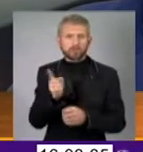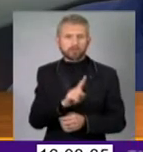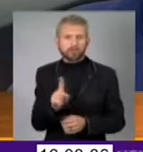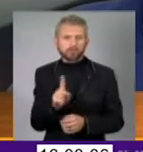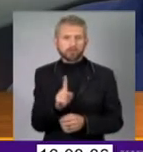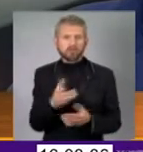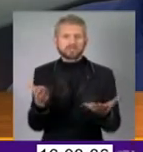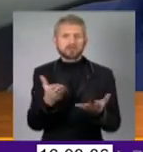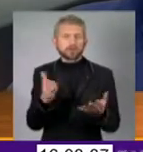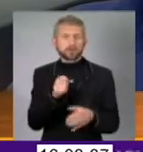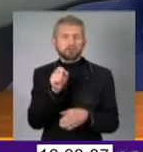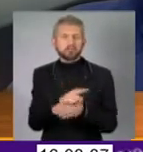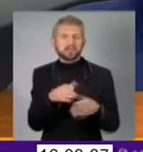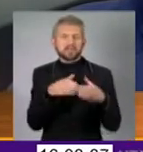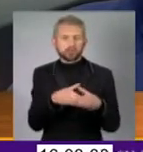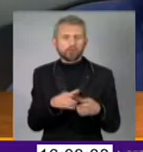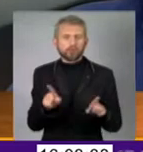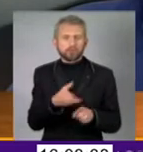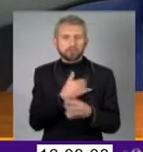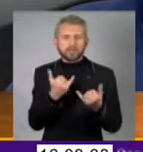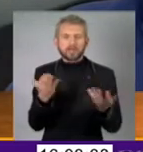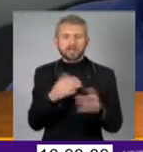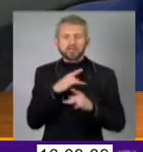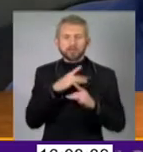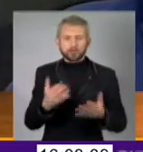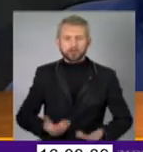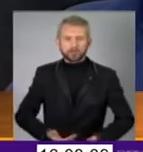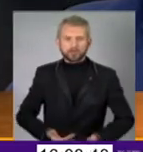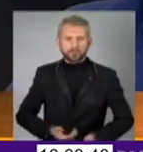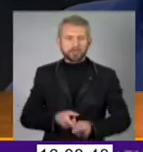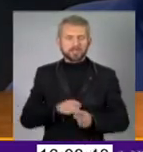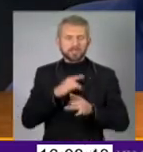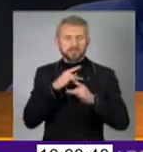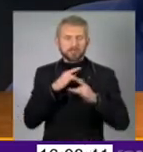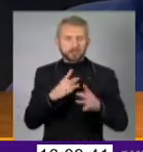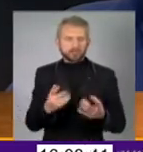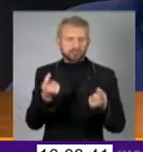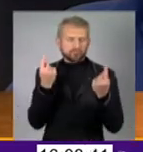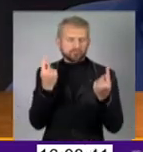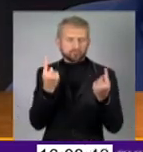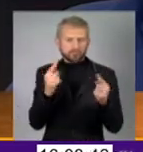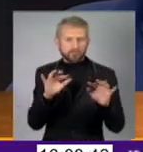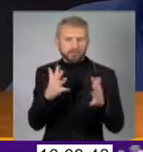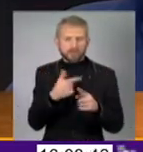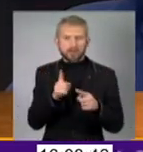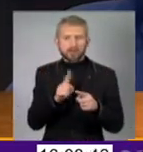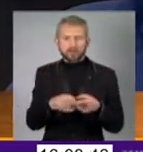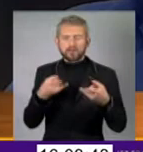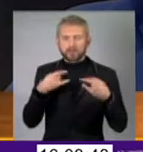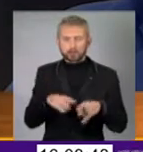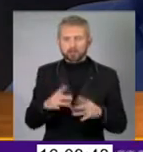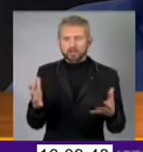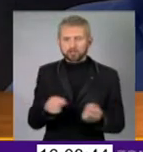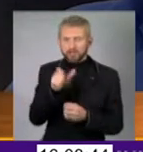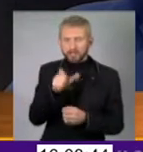з якою місією і що ми зараз, яке свято переживаємо. Це свято надзвичайно торжество велике. Це народження Спасителя.